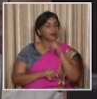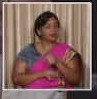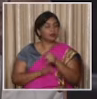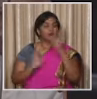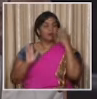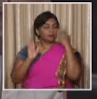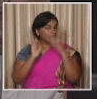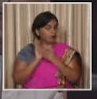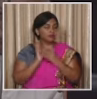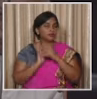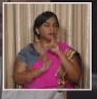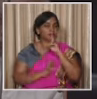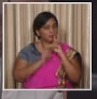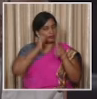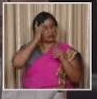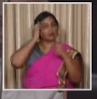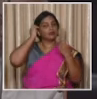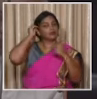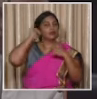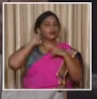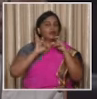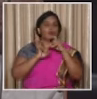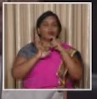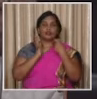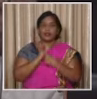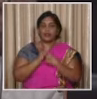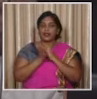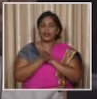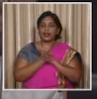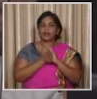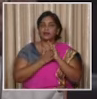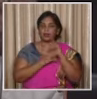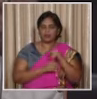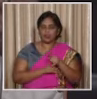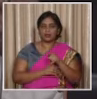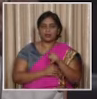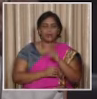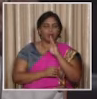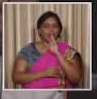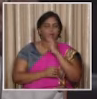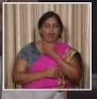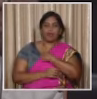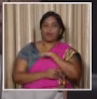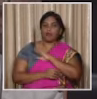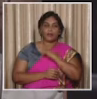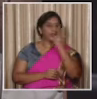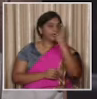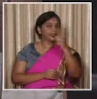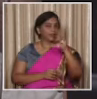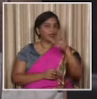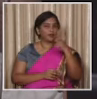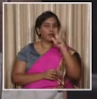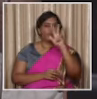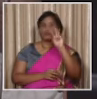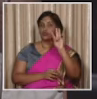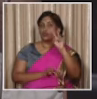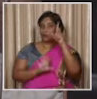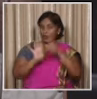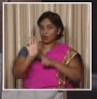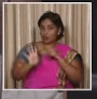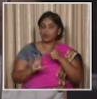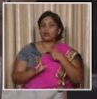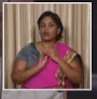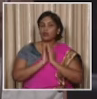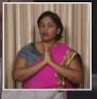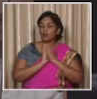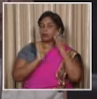බවත් අවධානය කරමින් මහාචාර්ය හේන් පිටිගෙදර ඥානාවාස මාහිමියන් 1983 වසරේ අපට